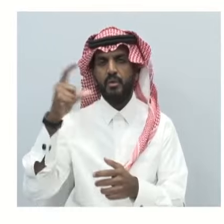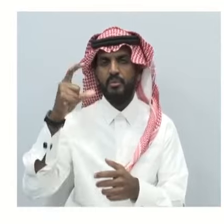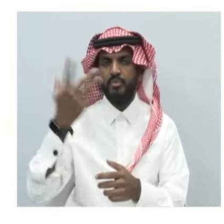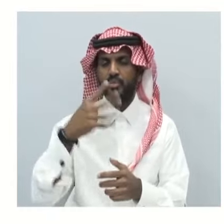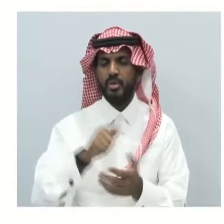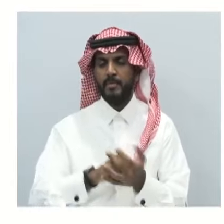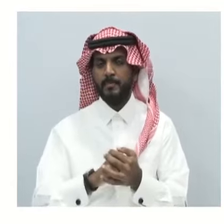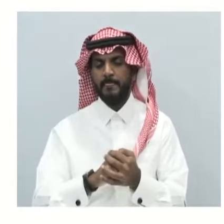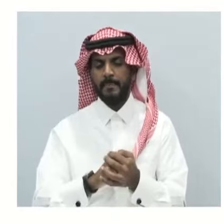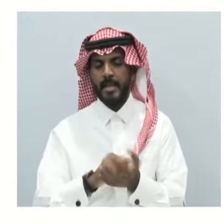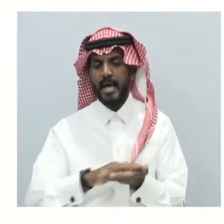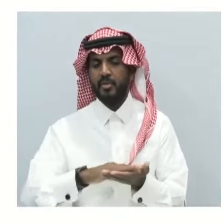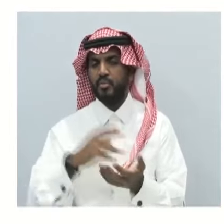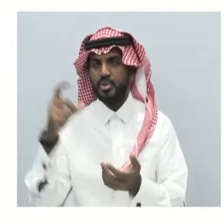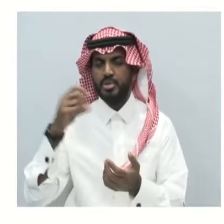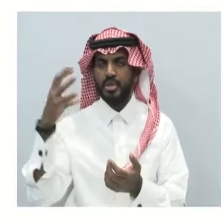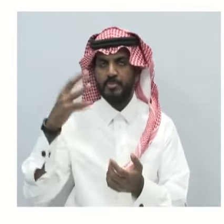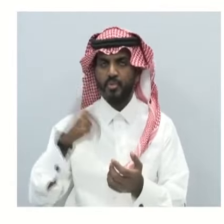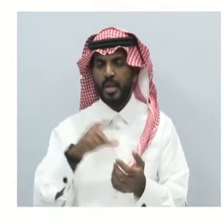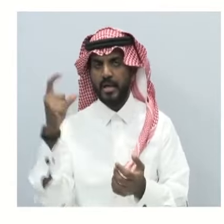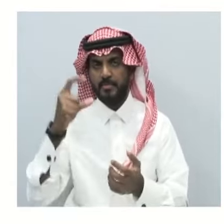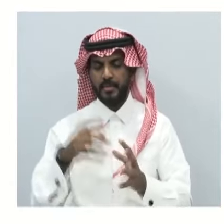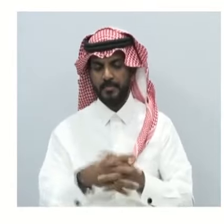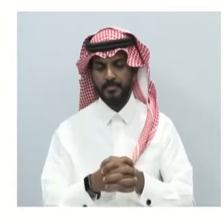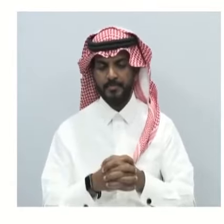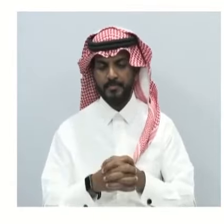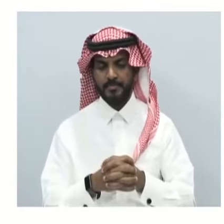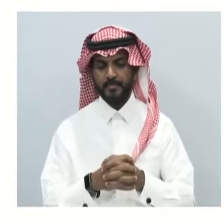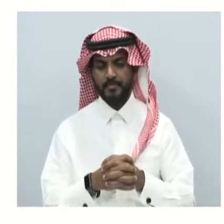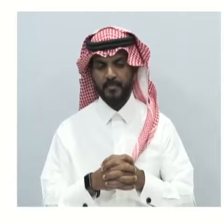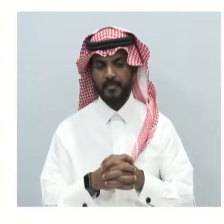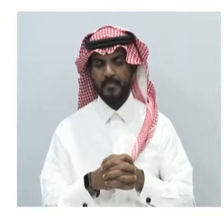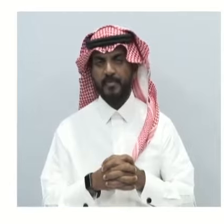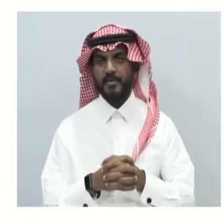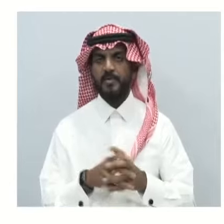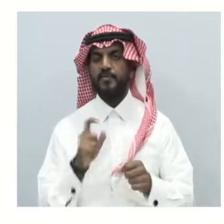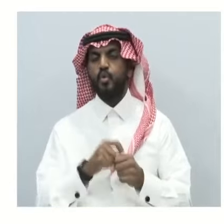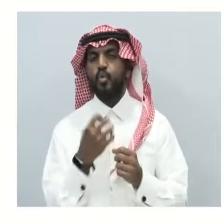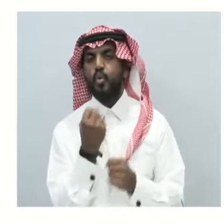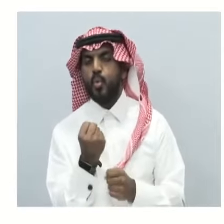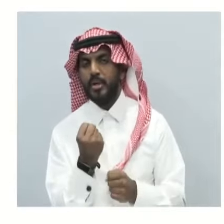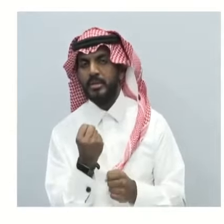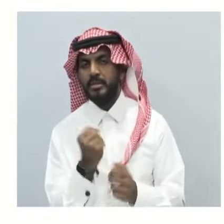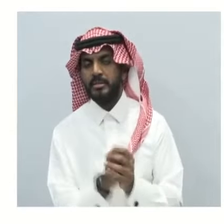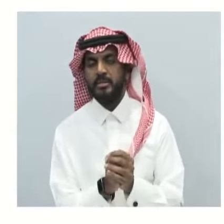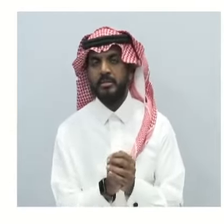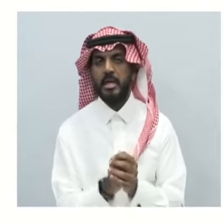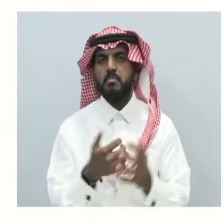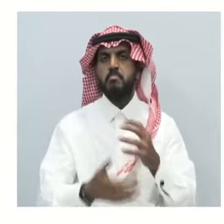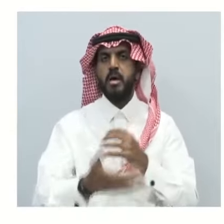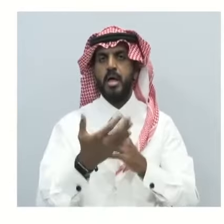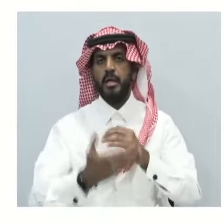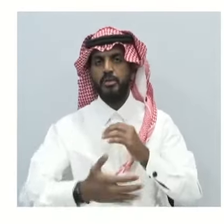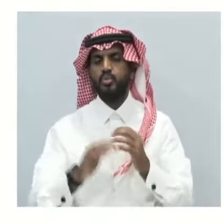امامك وكذلك القمر والارض في قوه المجد والجزر